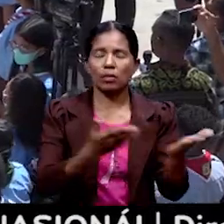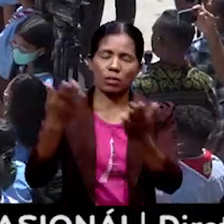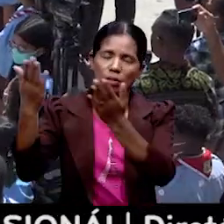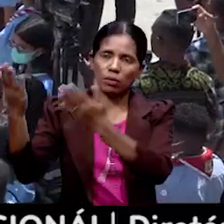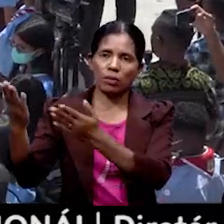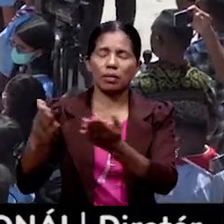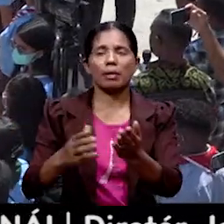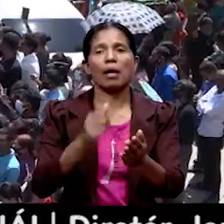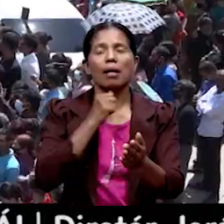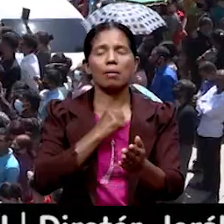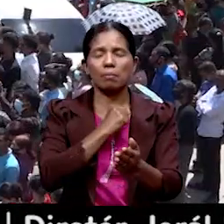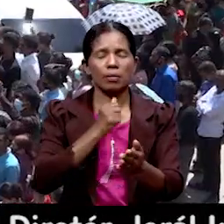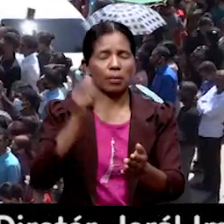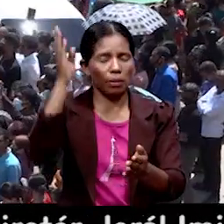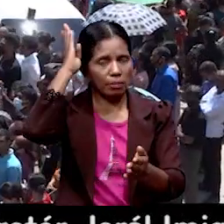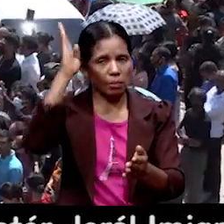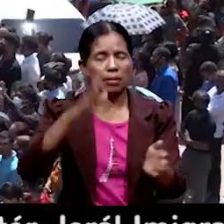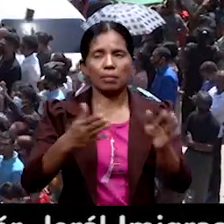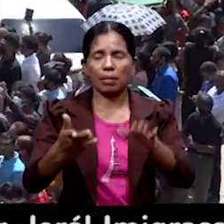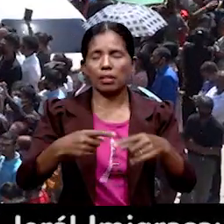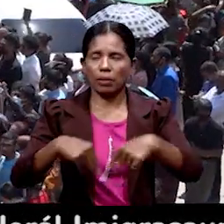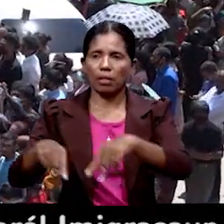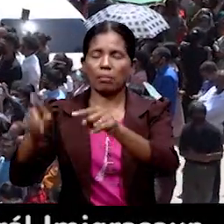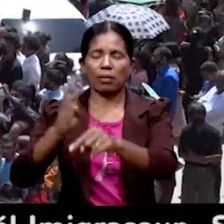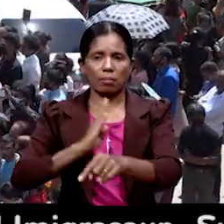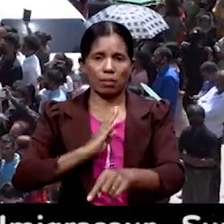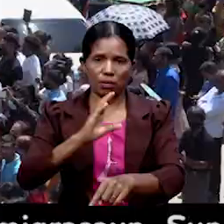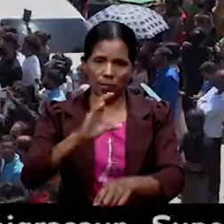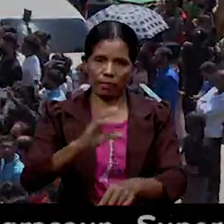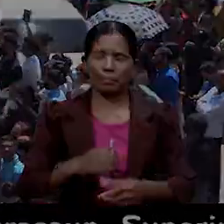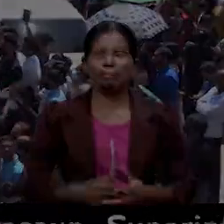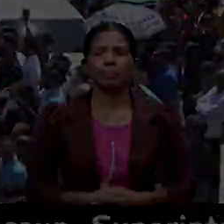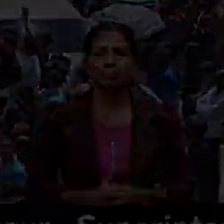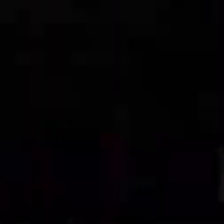ba Baucau. Leopoldina de Carvalho, Dilma Suzetti, GMN.